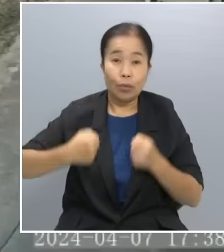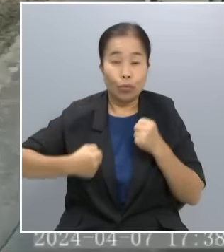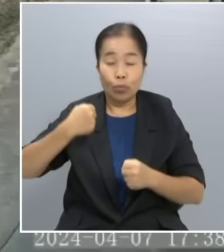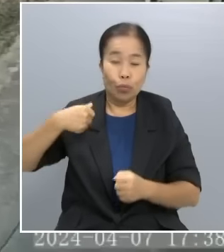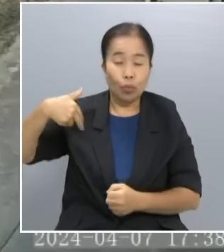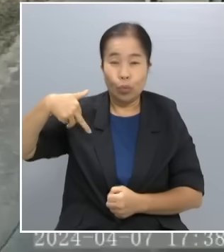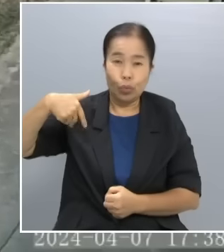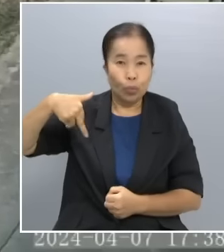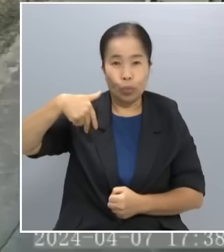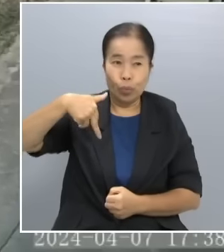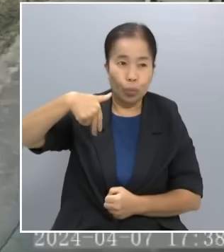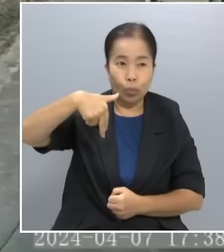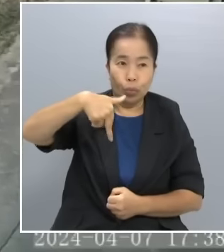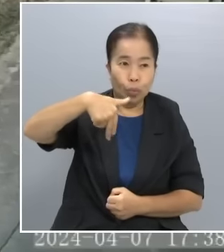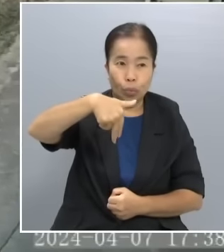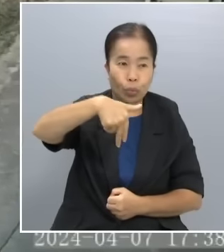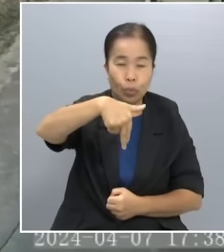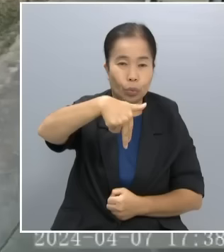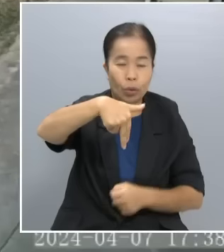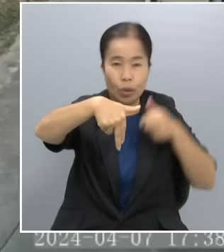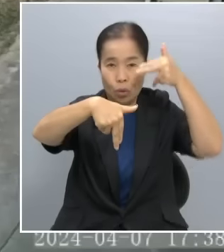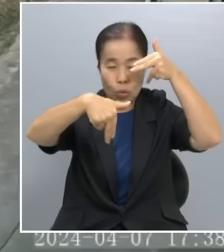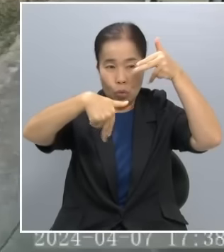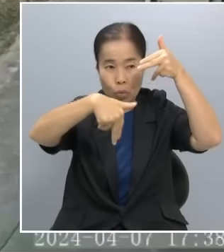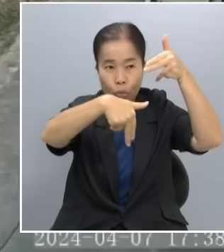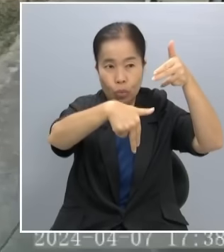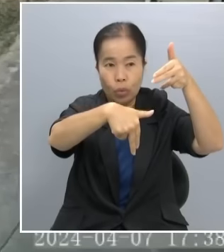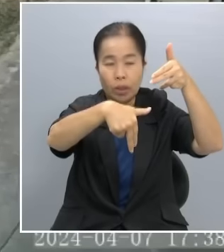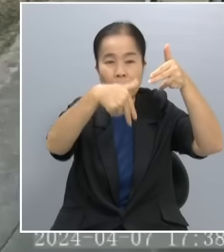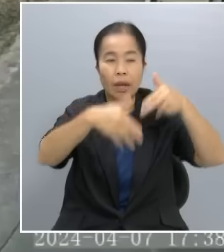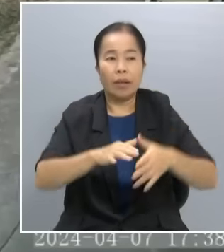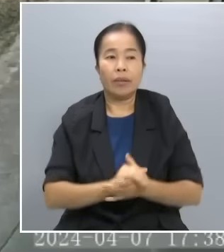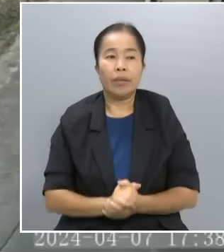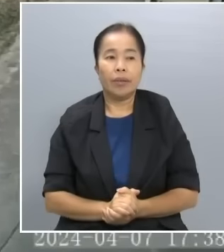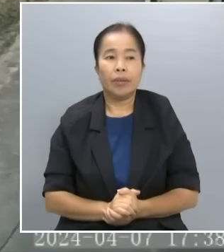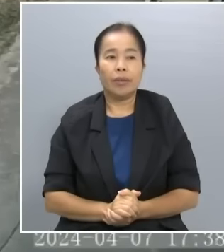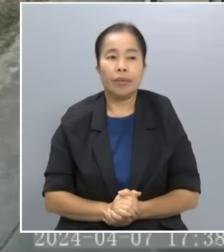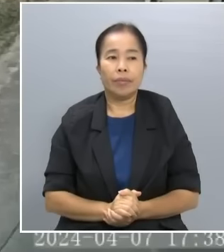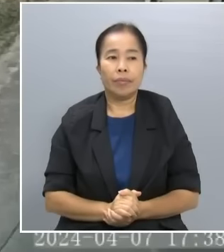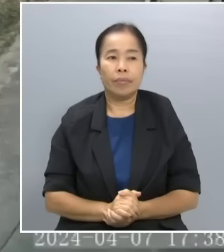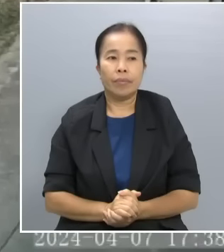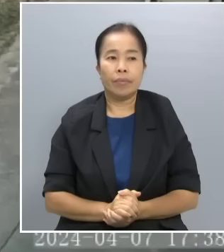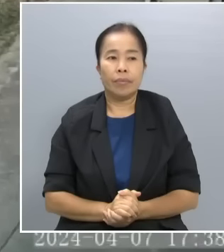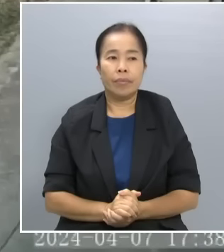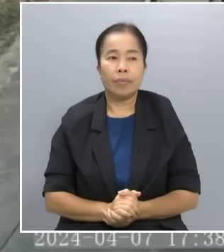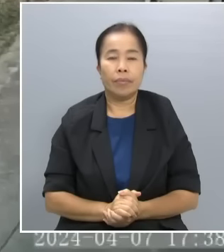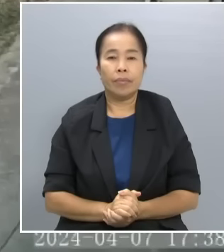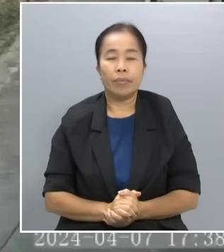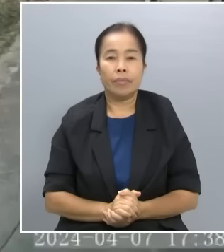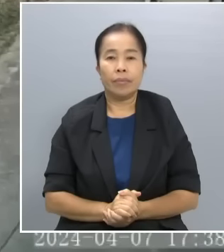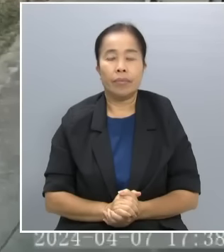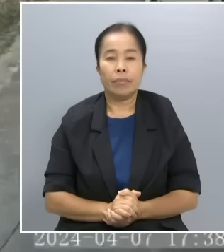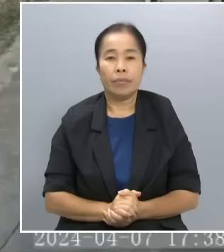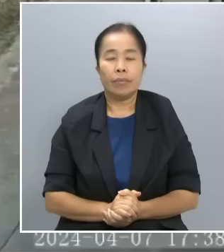ที่รพสต.นะครับ หลังก่อเหตุแล้ว หลังก่อเหตุที่วิ่งออกมาเนี่ยครับ